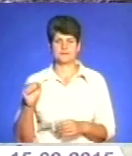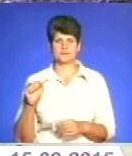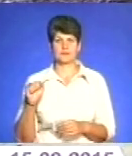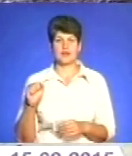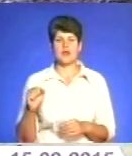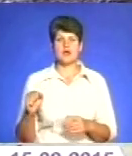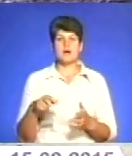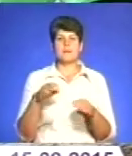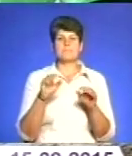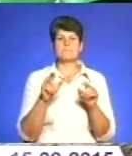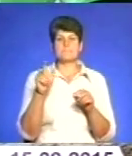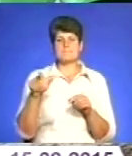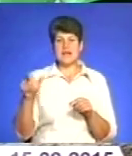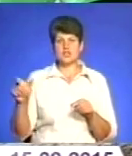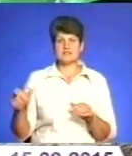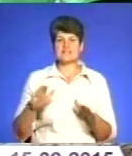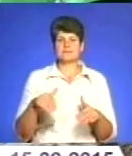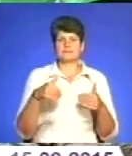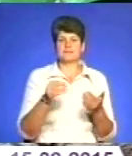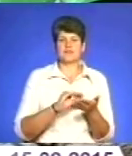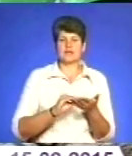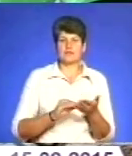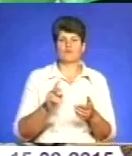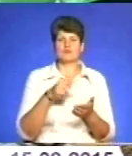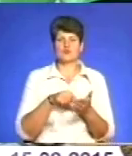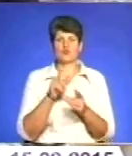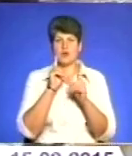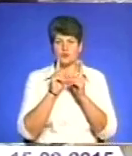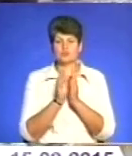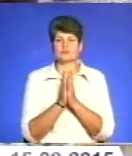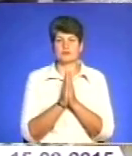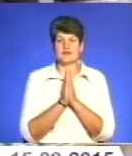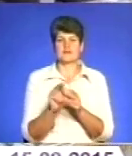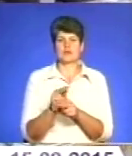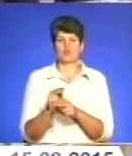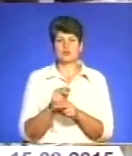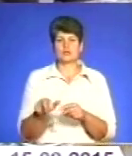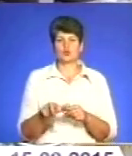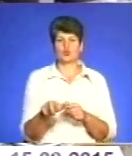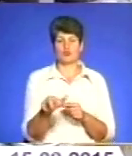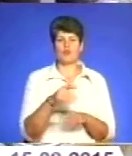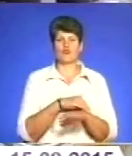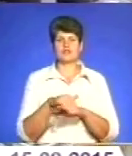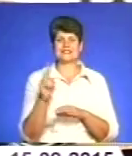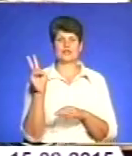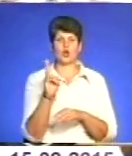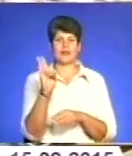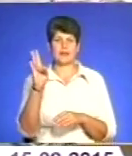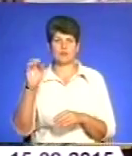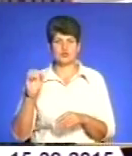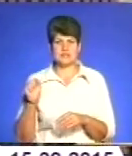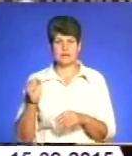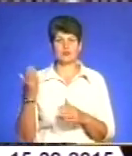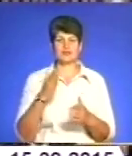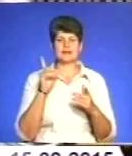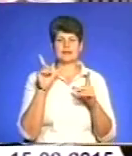Мешканці мікрорайону зверталися в міську раду з проханням відремонтувати ділянку дороги по вулиці Тролейбусній, по якій